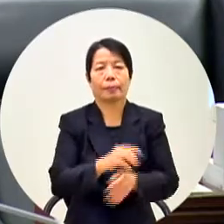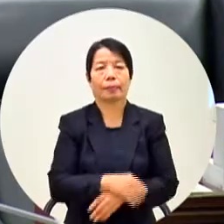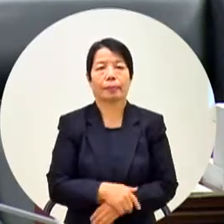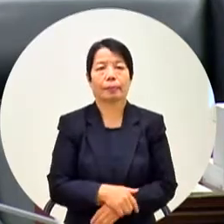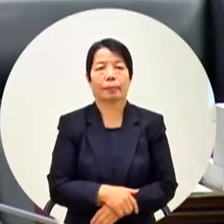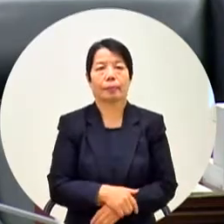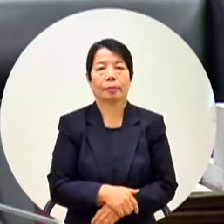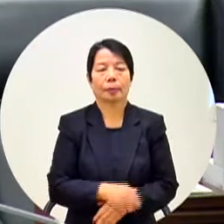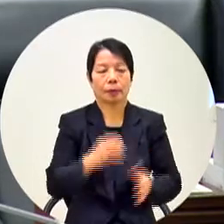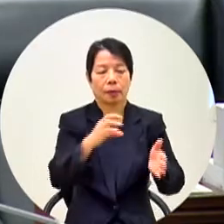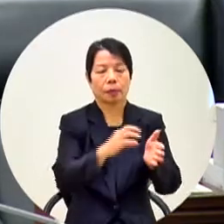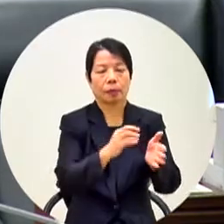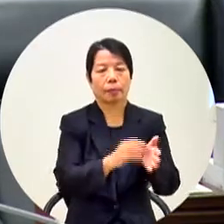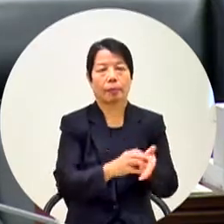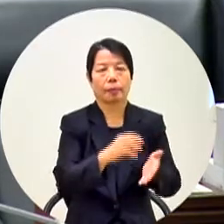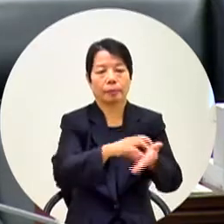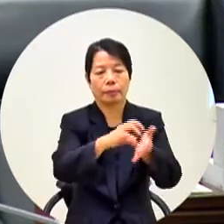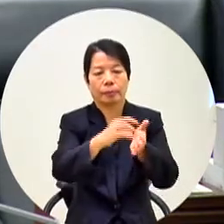审查意见，